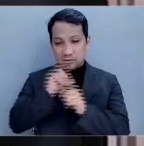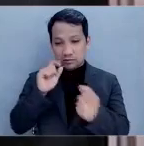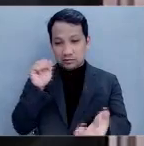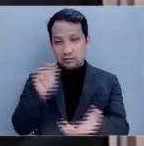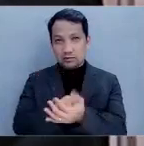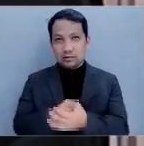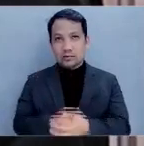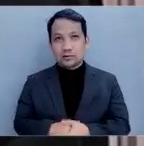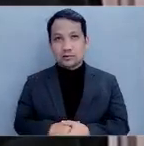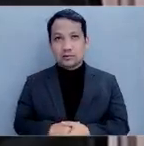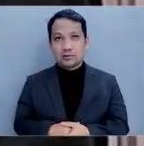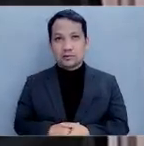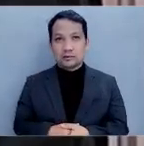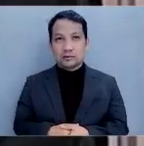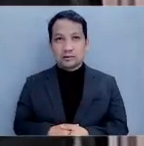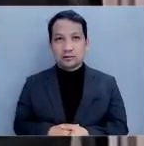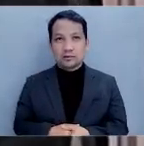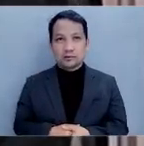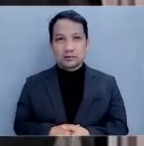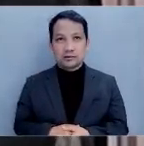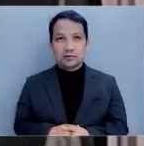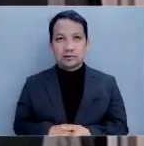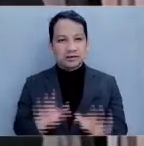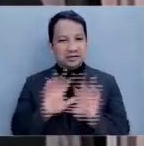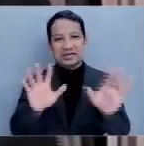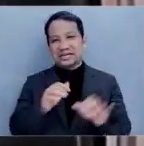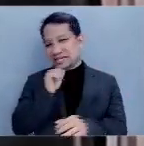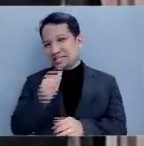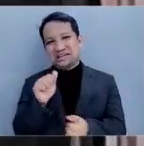girl. Hindi naman. Hindi.